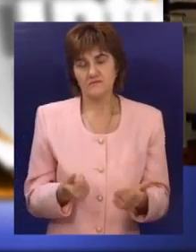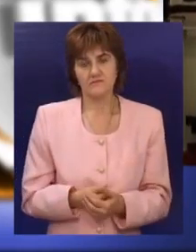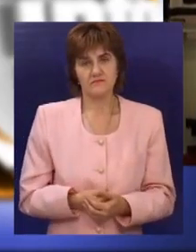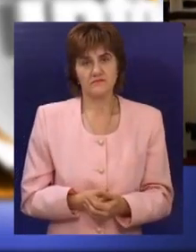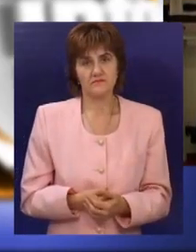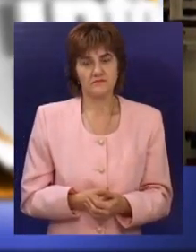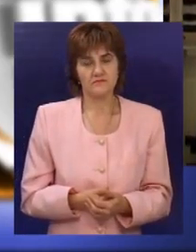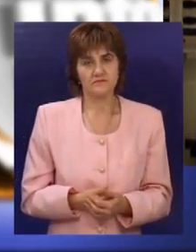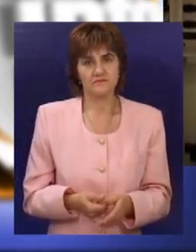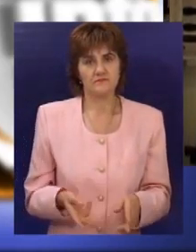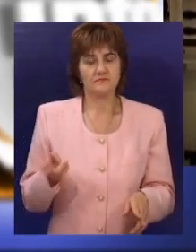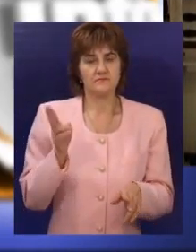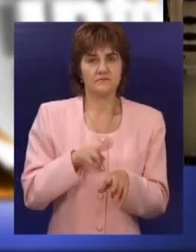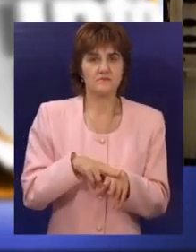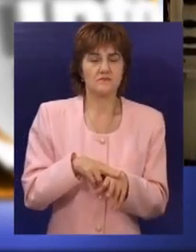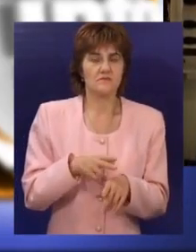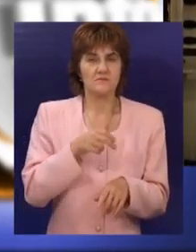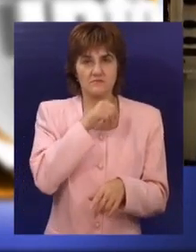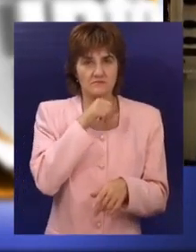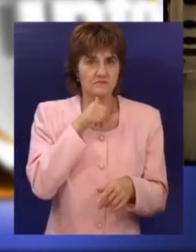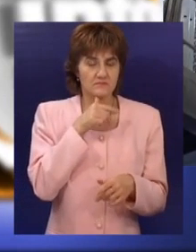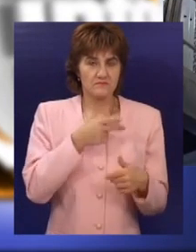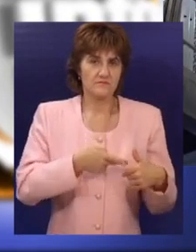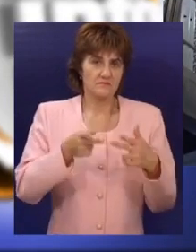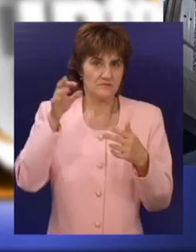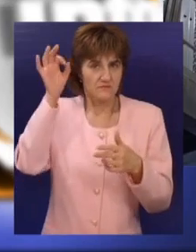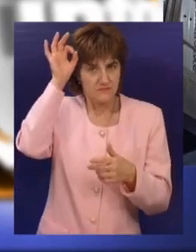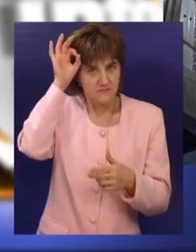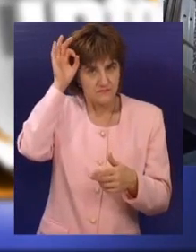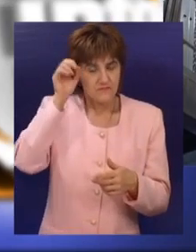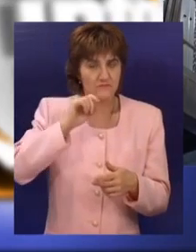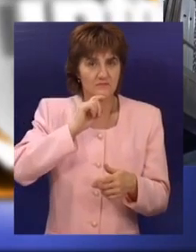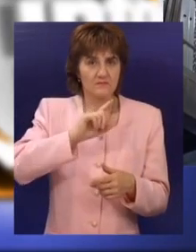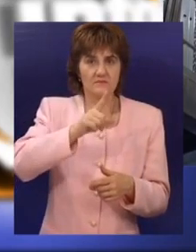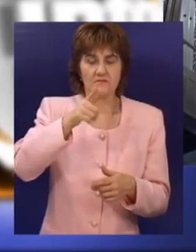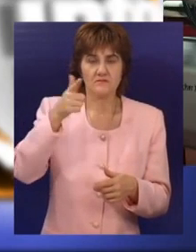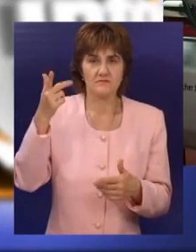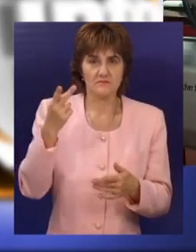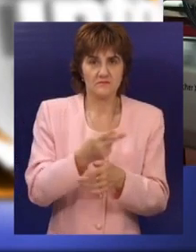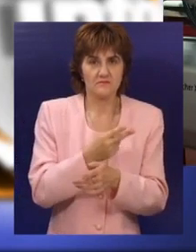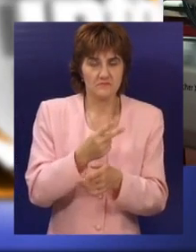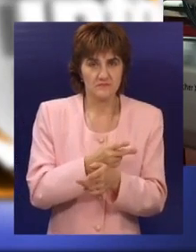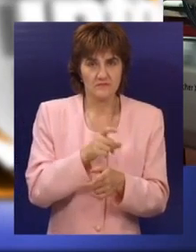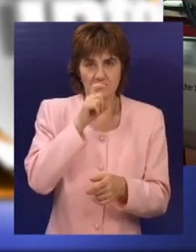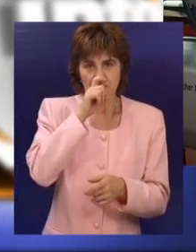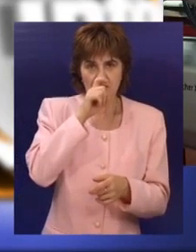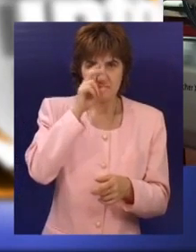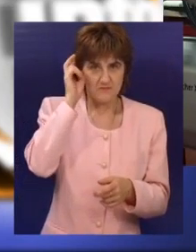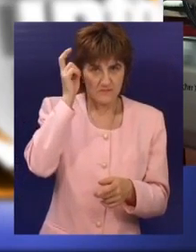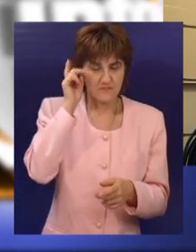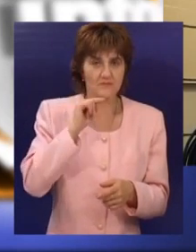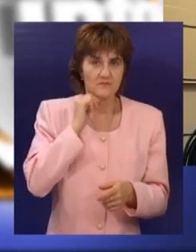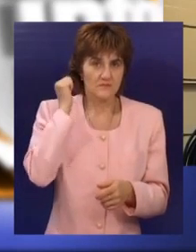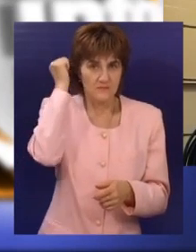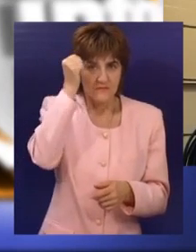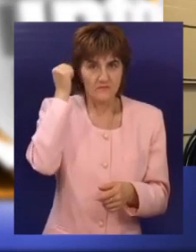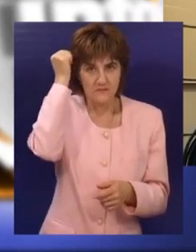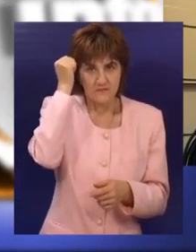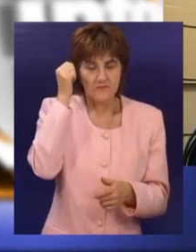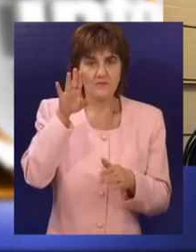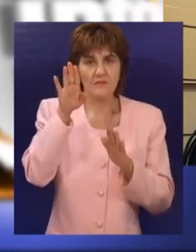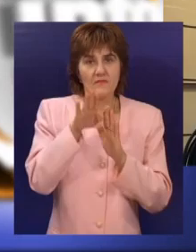kažem. Najveći deo proizvodnje se plasira na tržište Nemačke i drugih zemalja Evropske unije, u Crnu Goru i Bosnu i Hercegovinu,